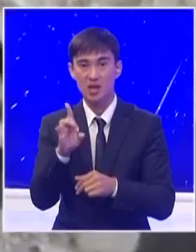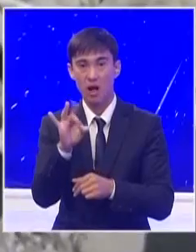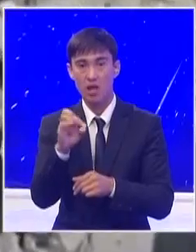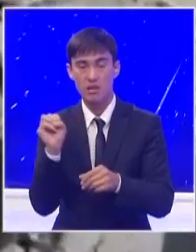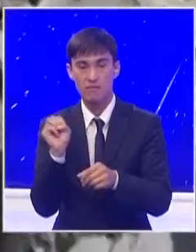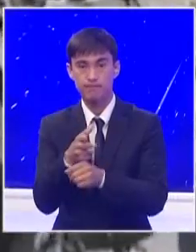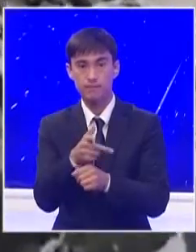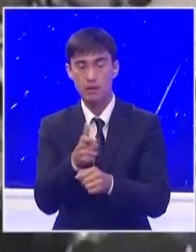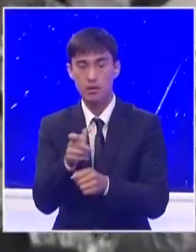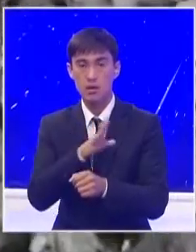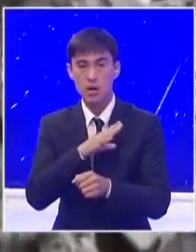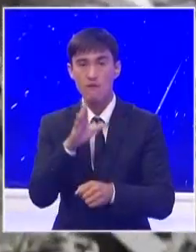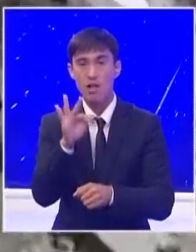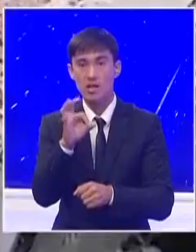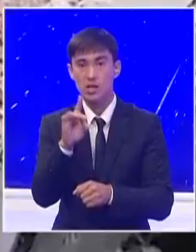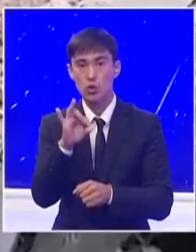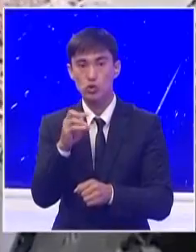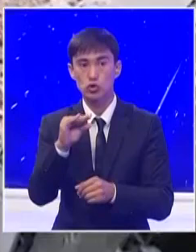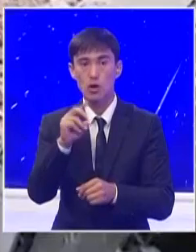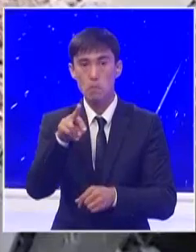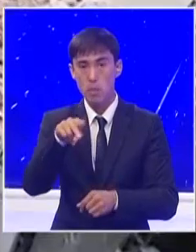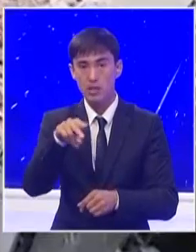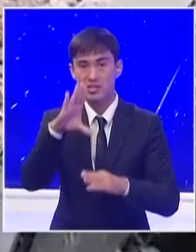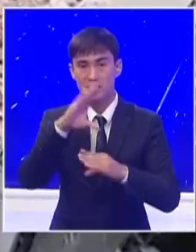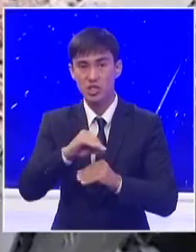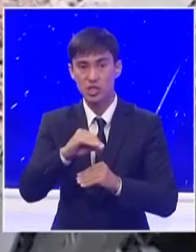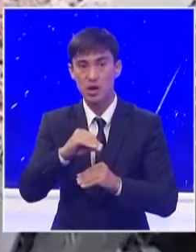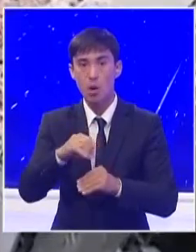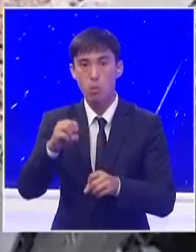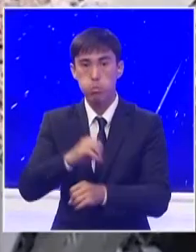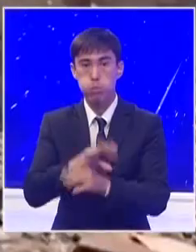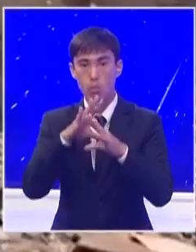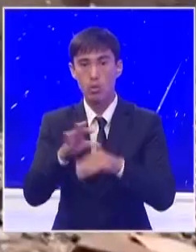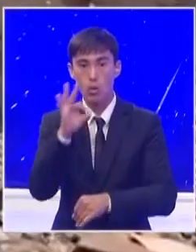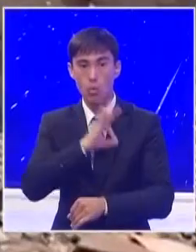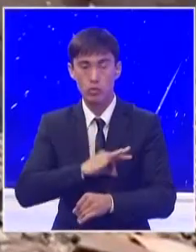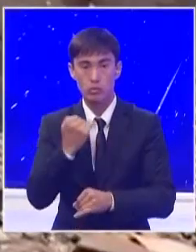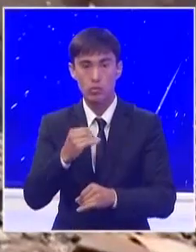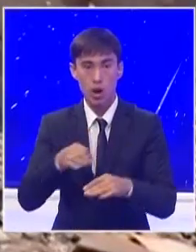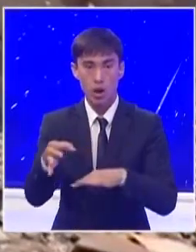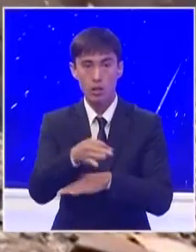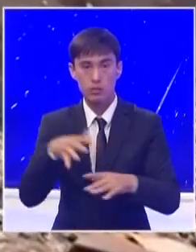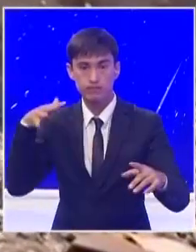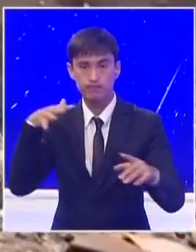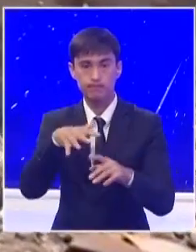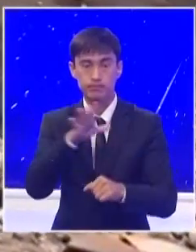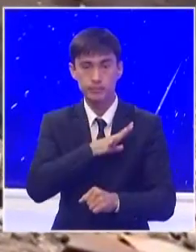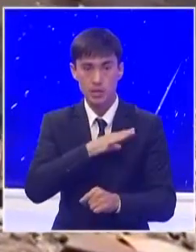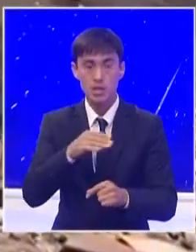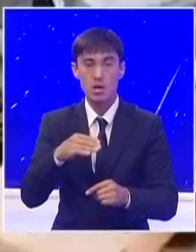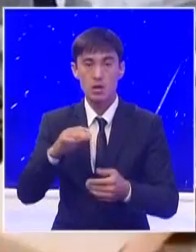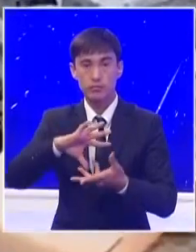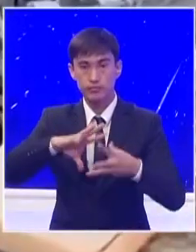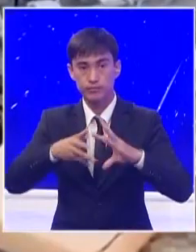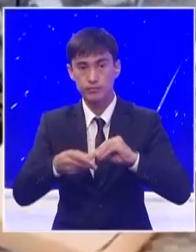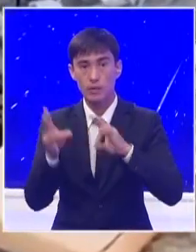қолбасшы Валерий Залужныйдың айтуынша, жұма күні кешке Ресей фосфор бомбаларын қолдана отырып, аралға әуе шабуылдарын жасаған. Салдарынан